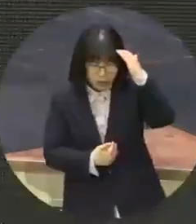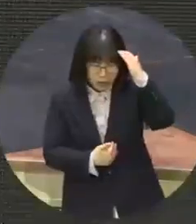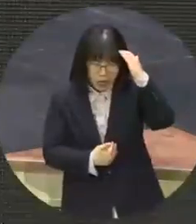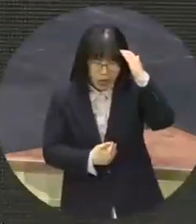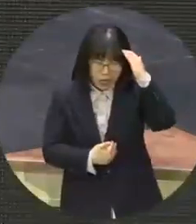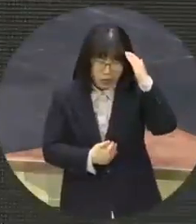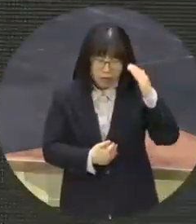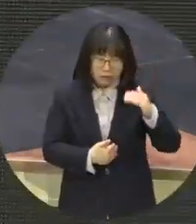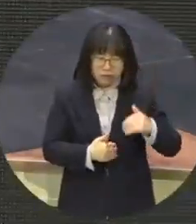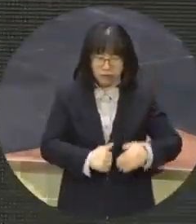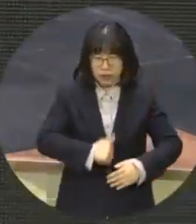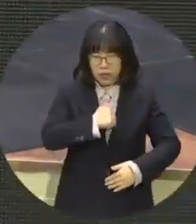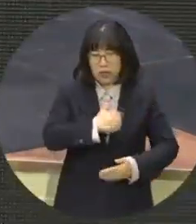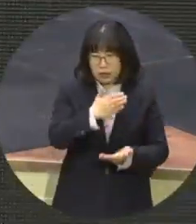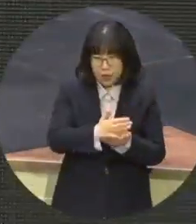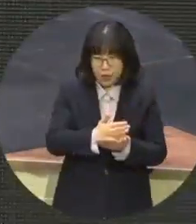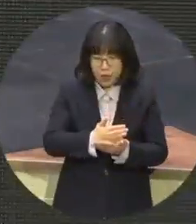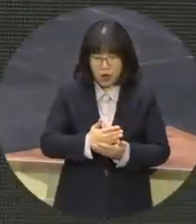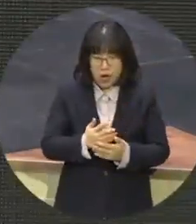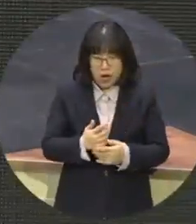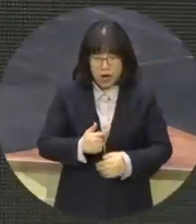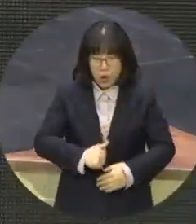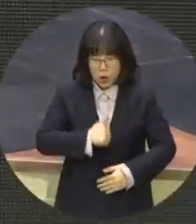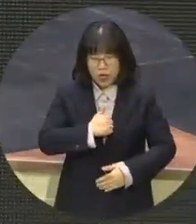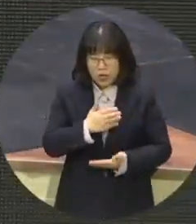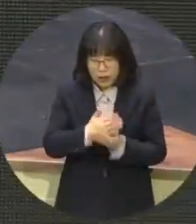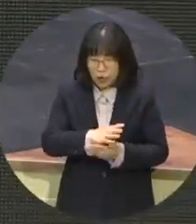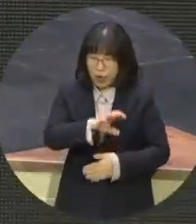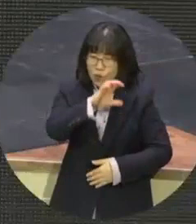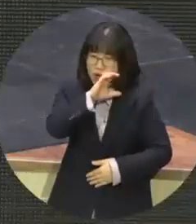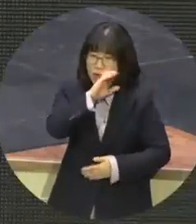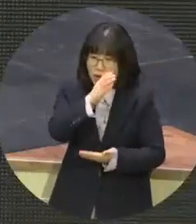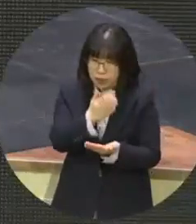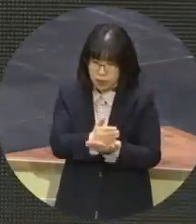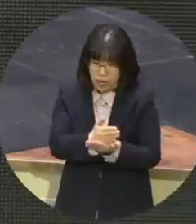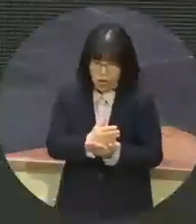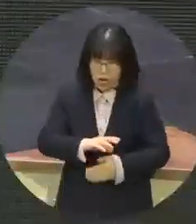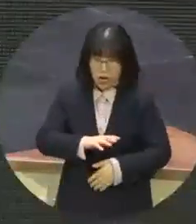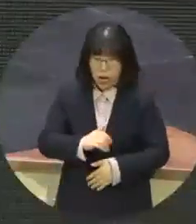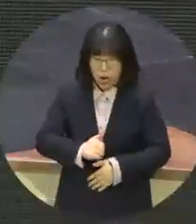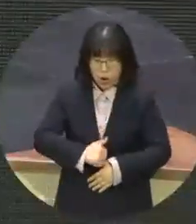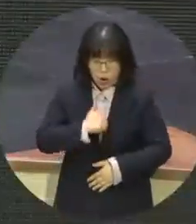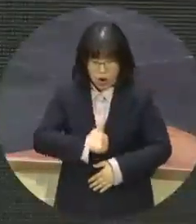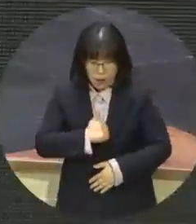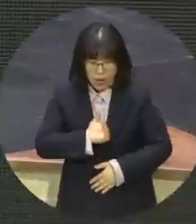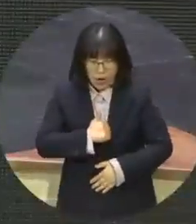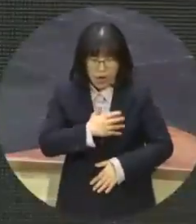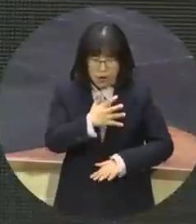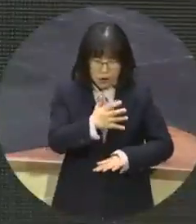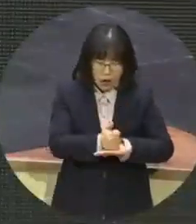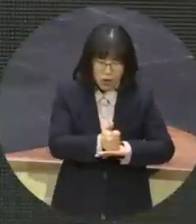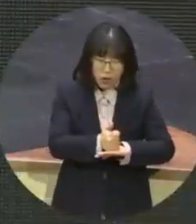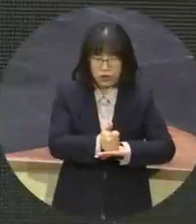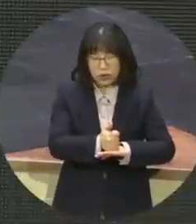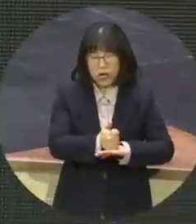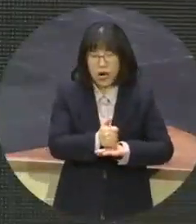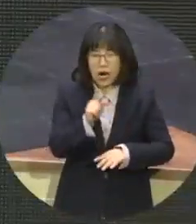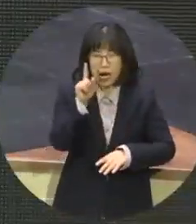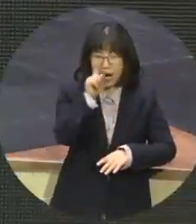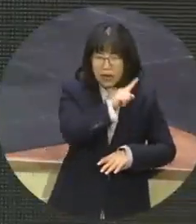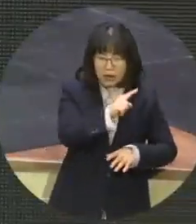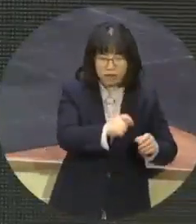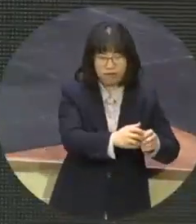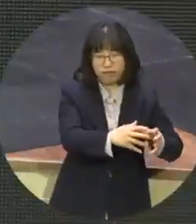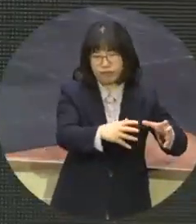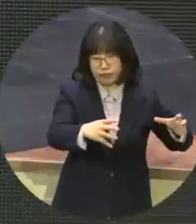분을 거치고 노를 버리며 불평하지 말라. 오히려 악을 만들 뿐이라. 진실로 악을 행하는 자들은